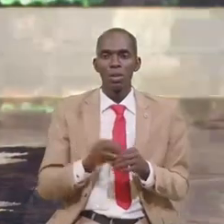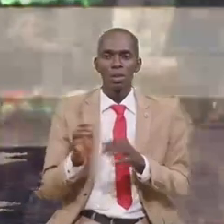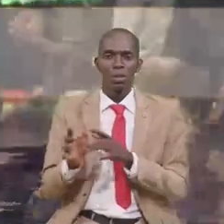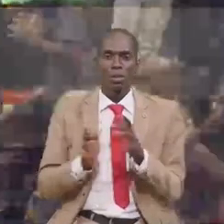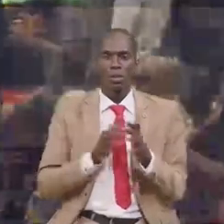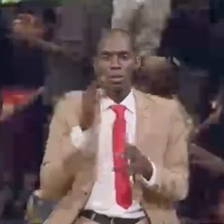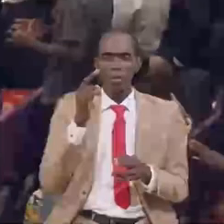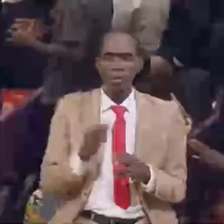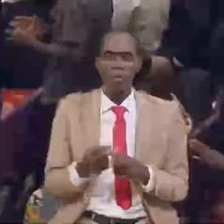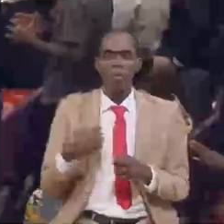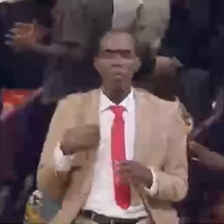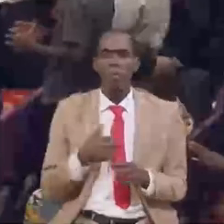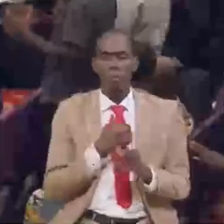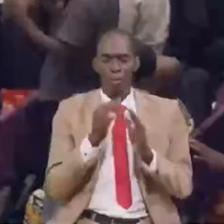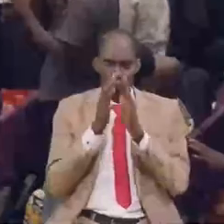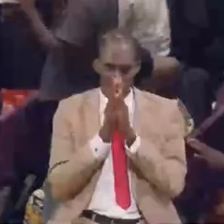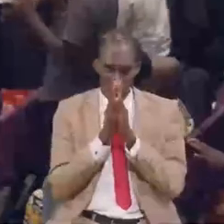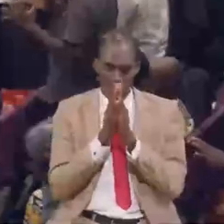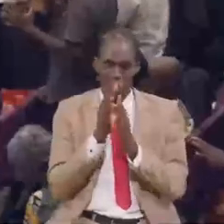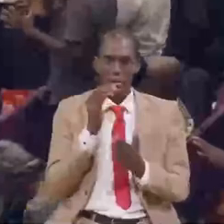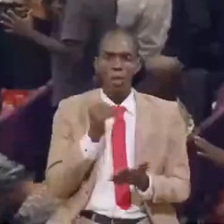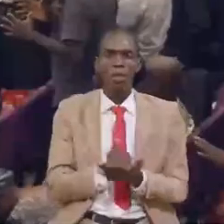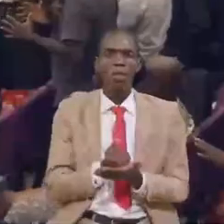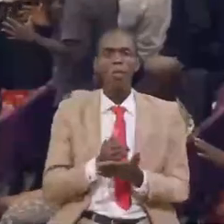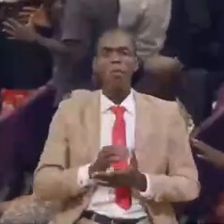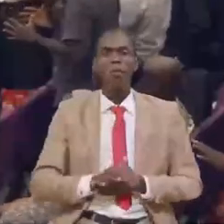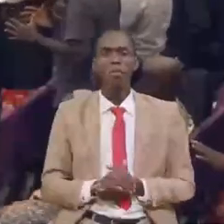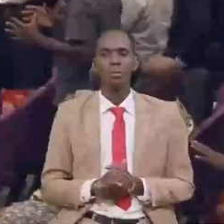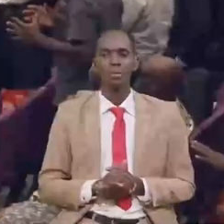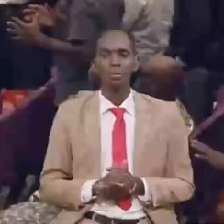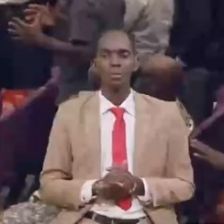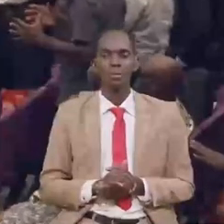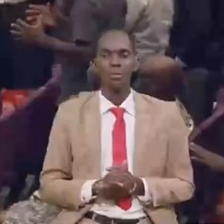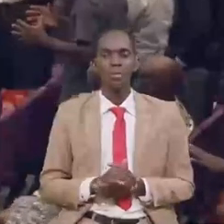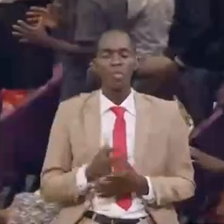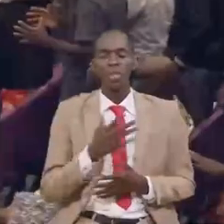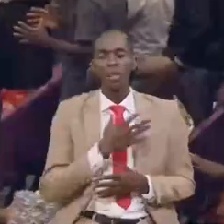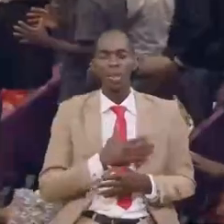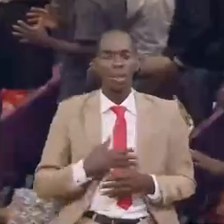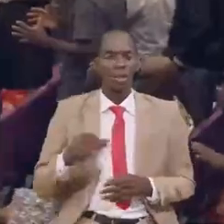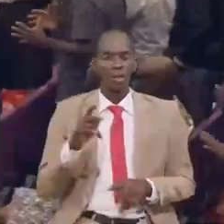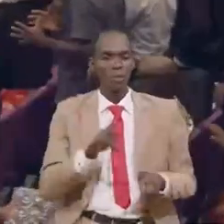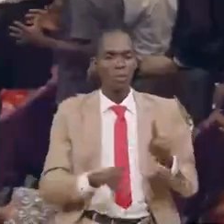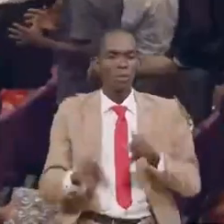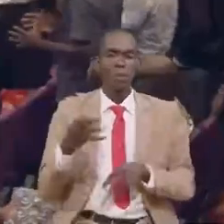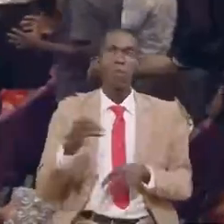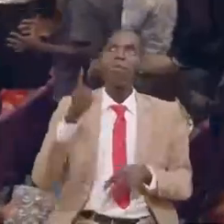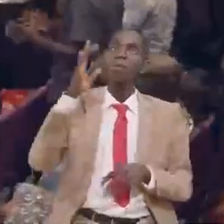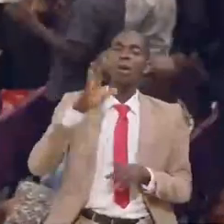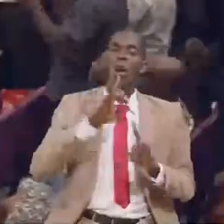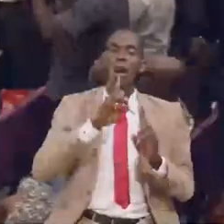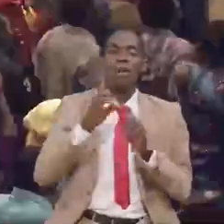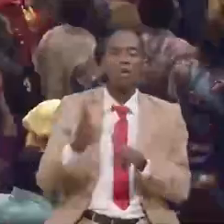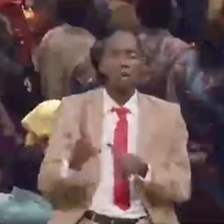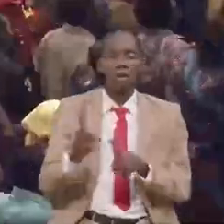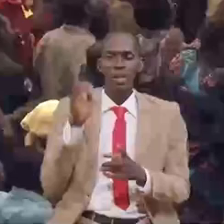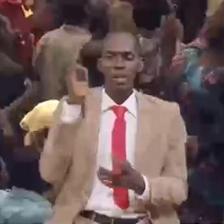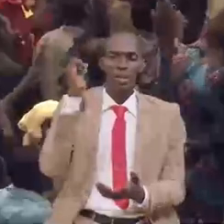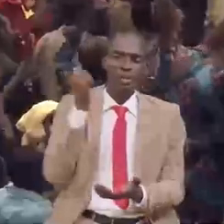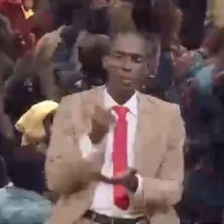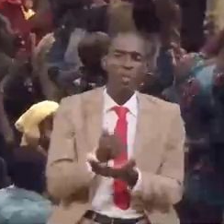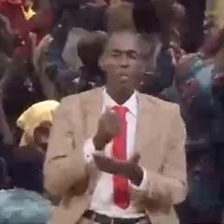Au nom de Jésus, nous prions. Et que le peuple de Dieu dise,